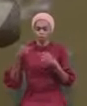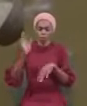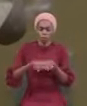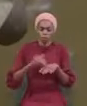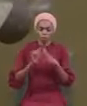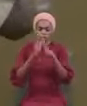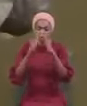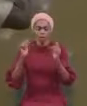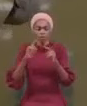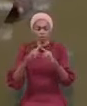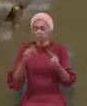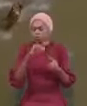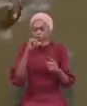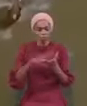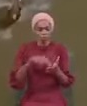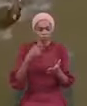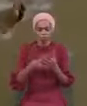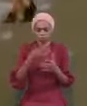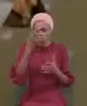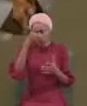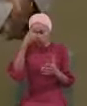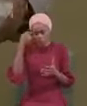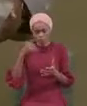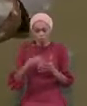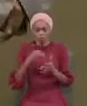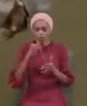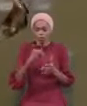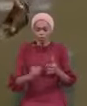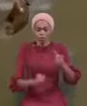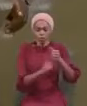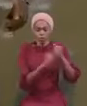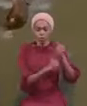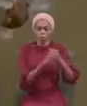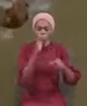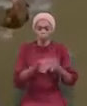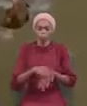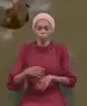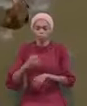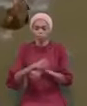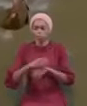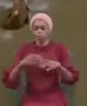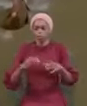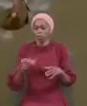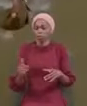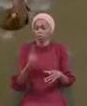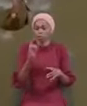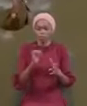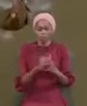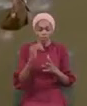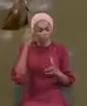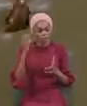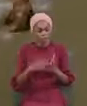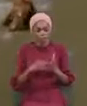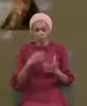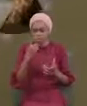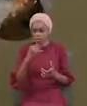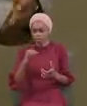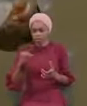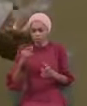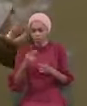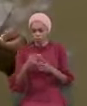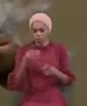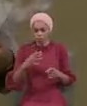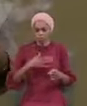était fondée sur le RCK mais quiconque entend ces paroles que je dis et ne les met pas en pratique sera